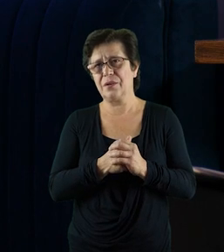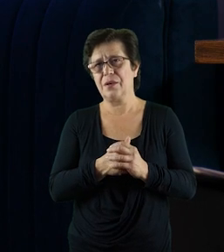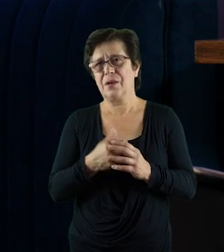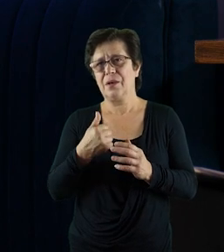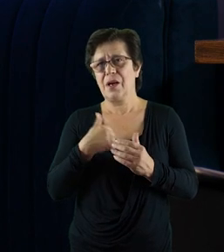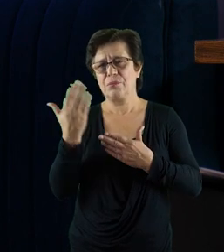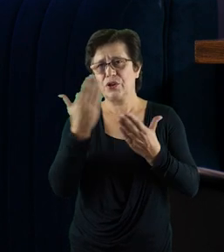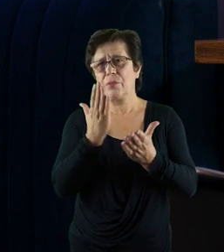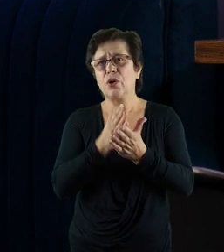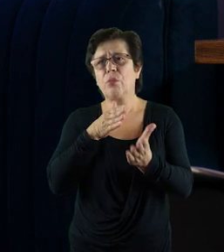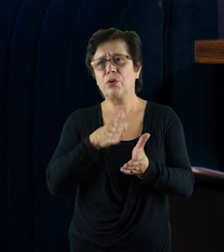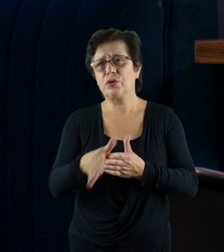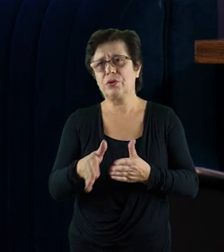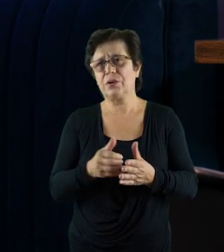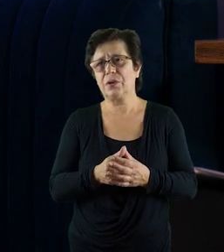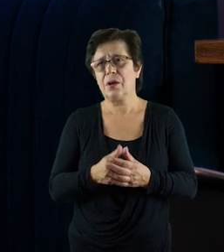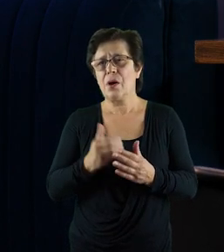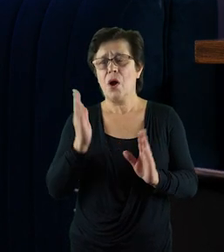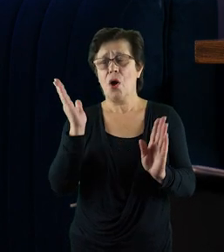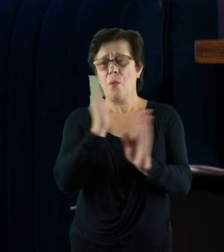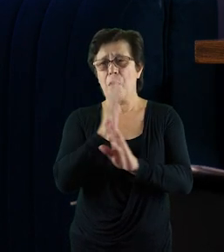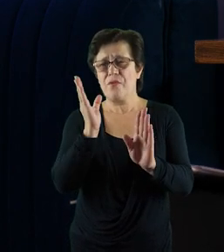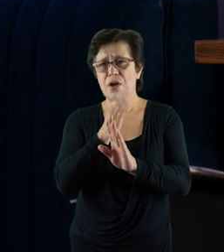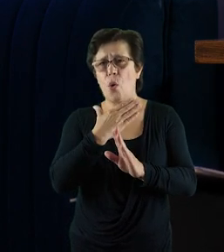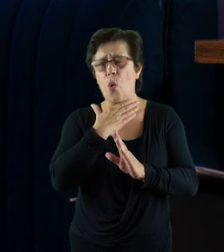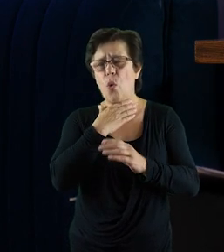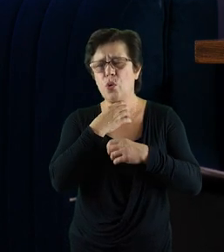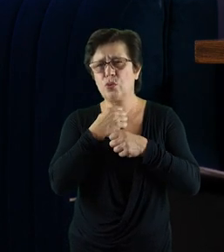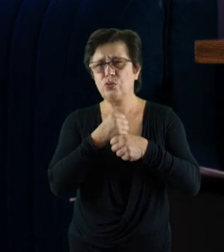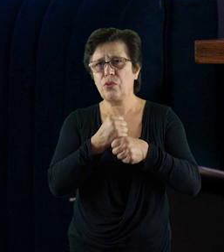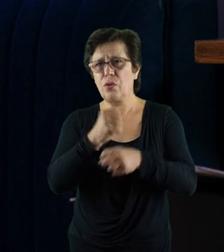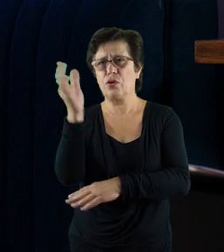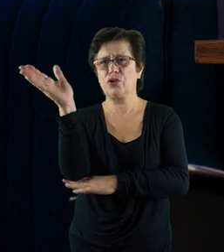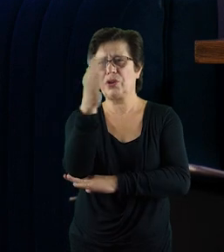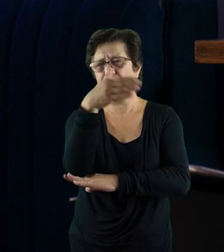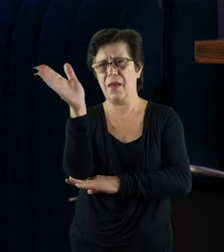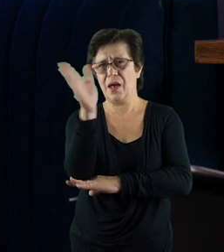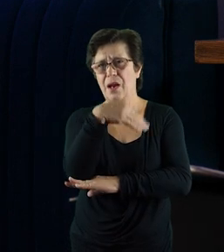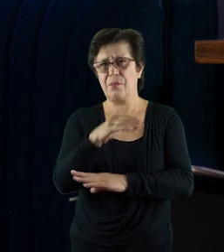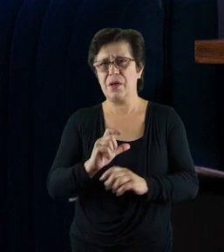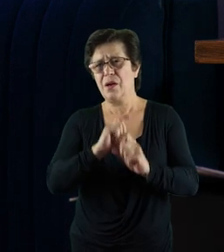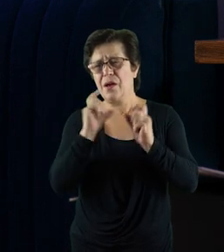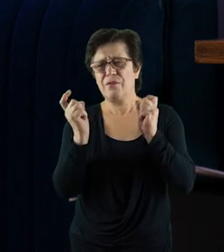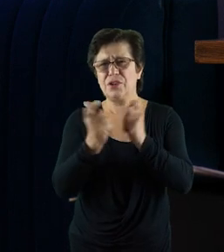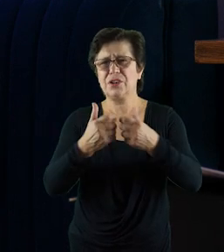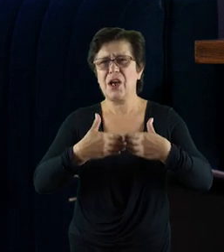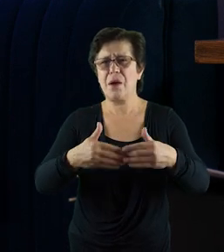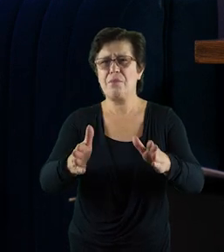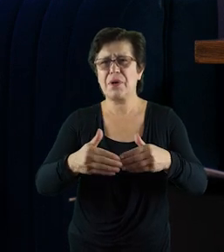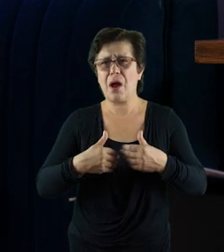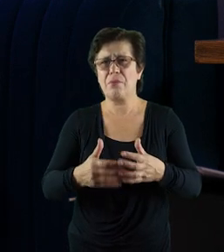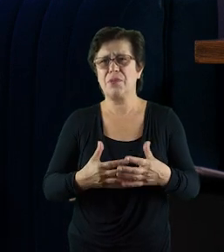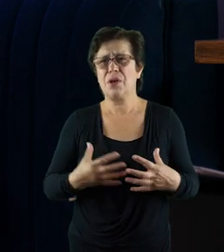przeczytam tylko początek. Powietrze uduszono sztandarami. Pod wszystkie triumfalne bramy